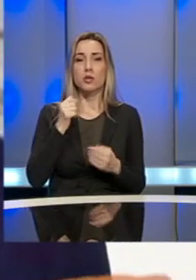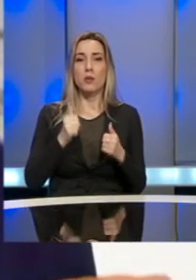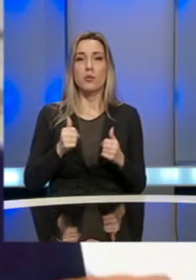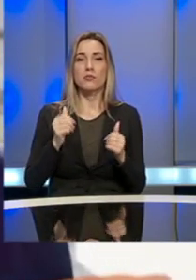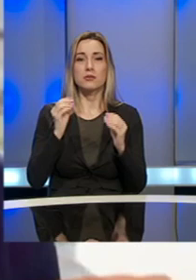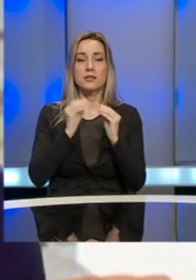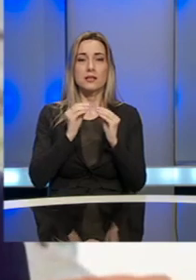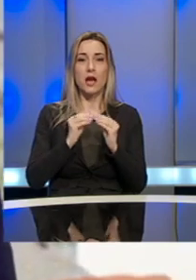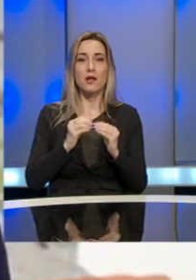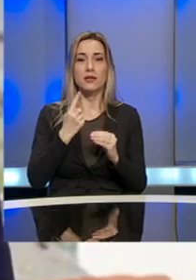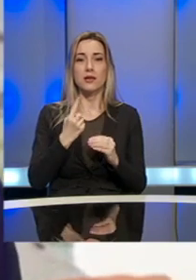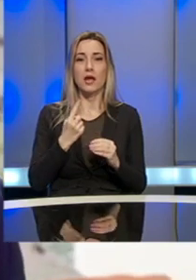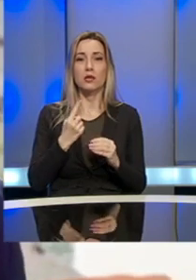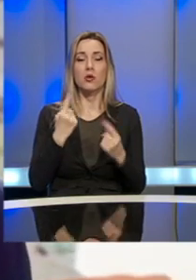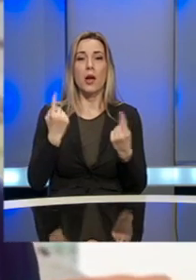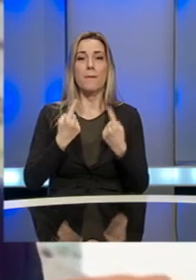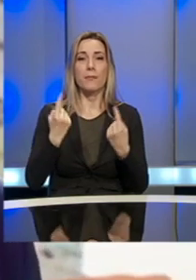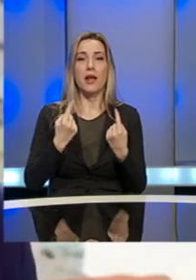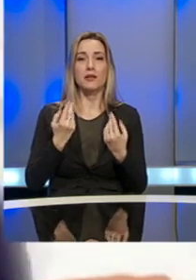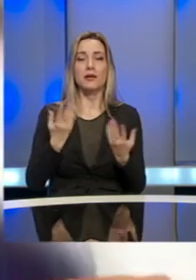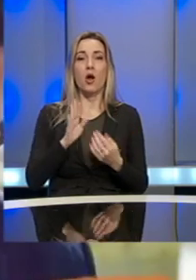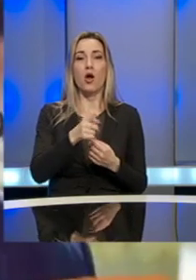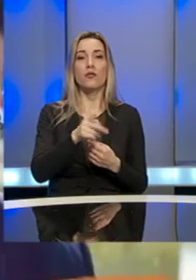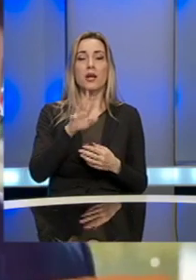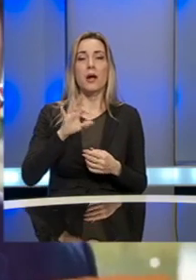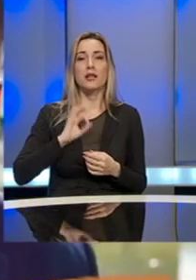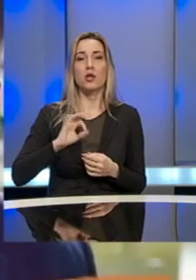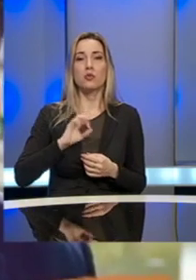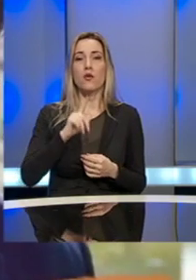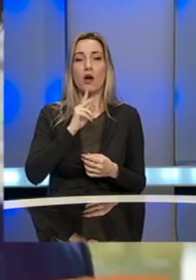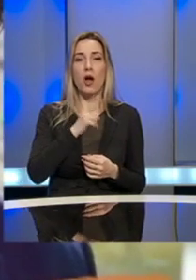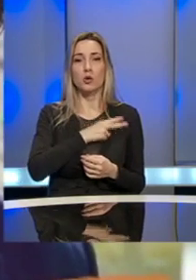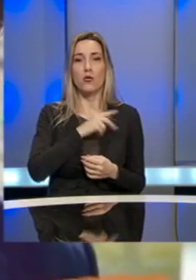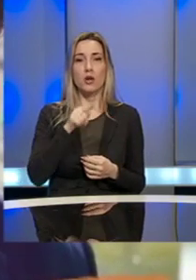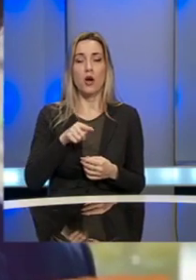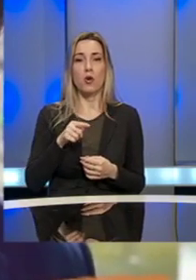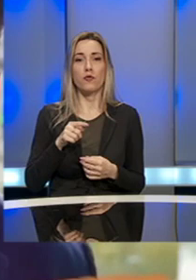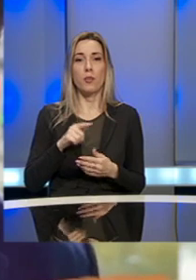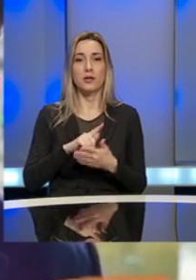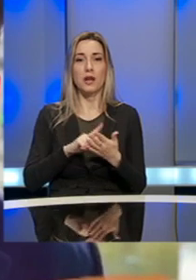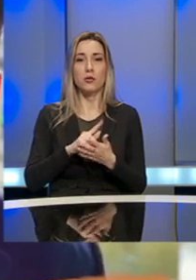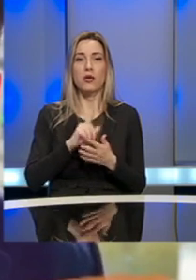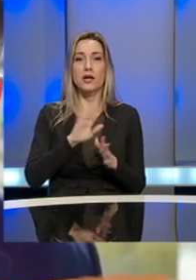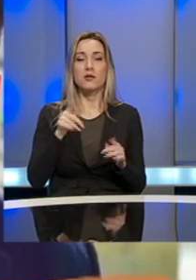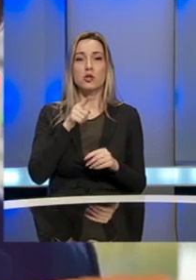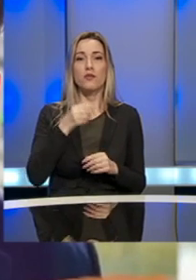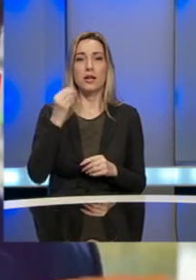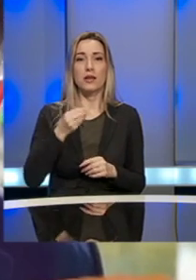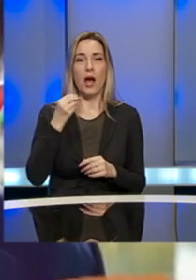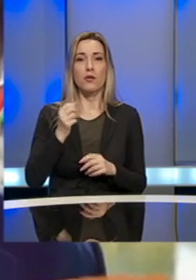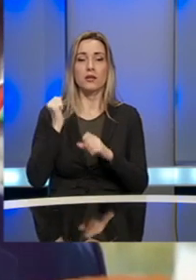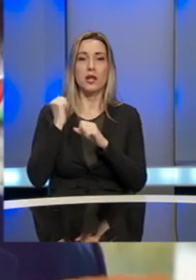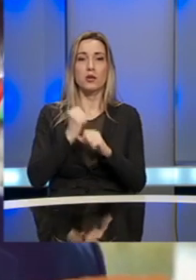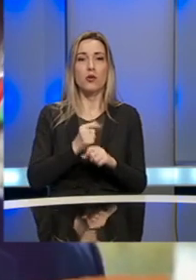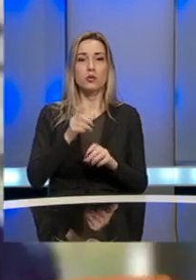jednu, kako da kažem, mediji poput vašeg. Vi imate dužnost koja je vrlo odgovorna u ovom trenutku i sve ono što vi navodite i donosite